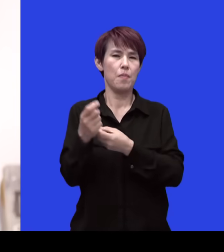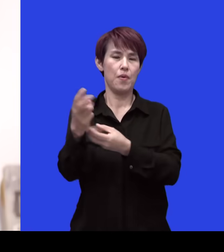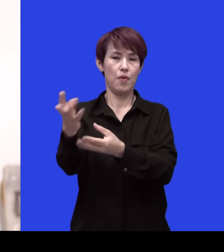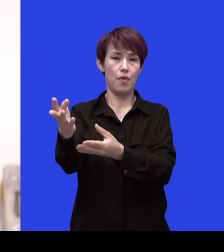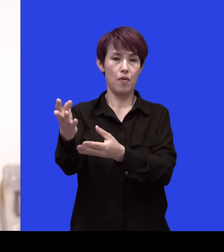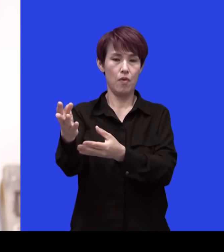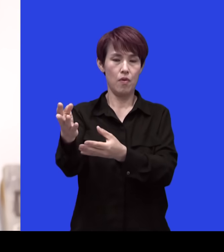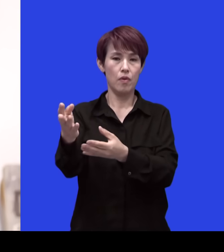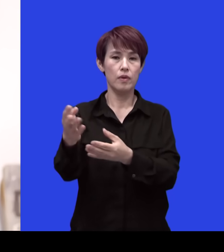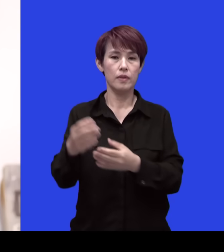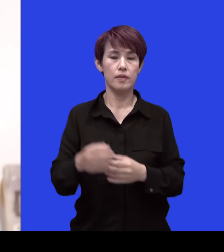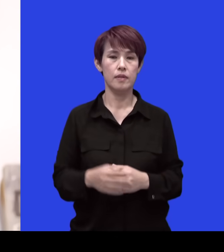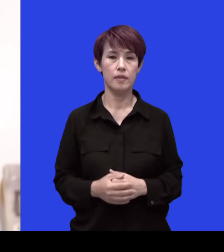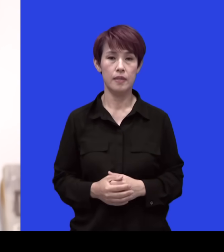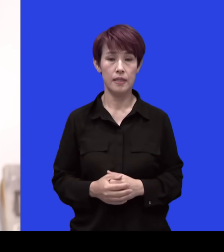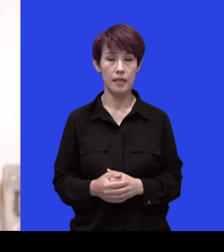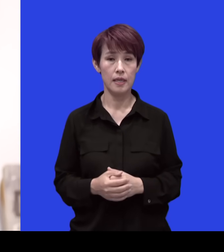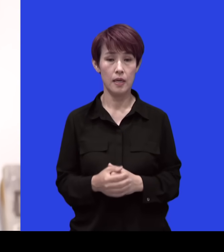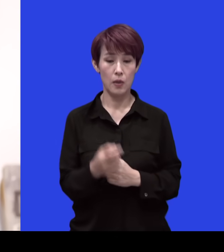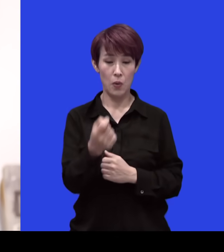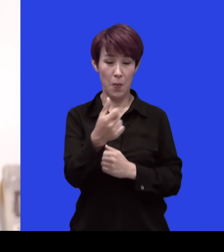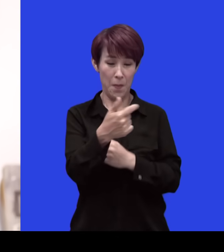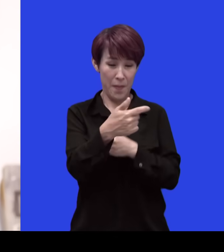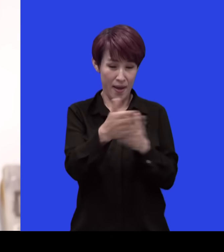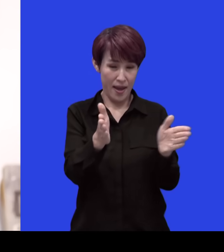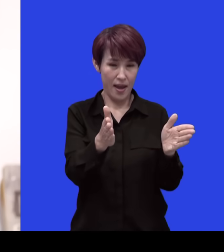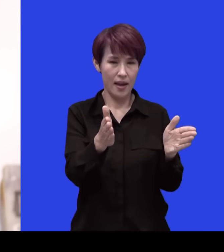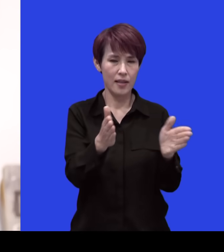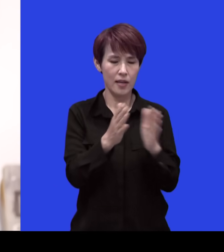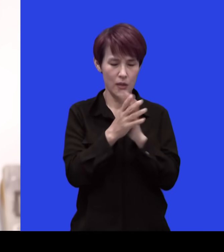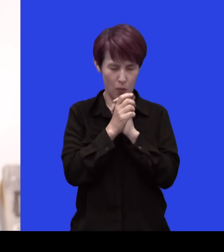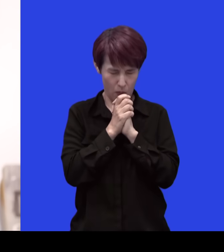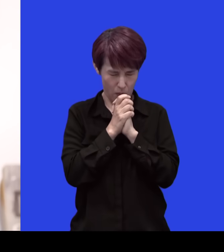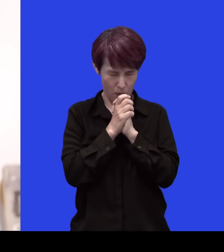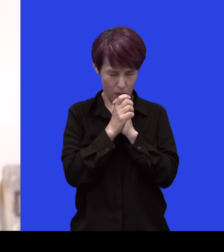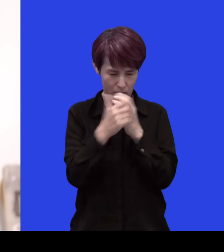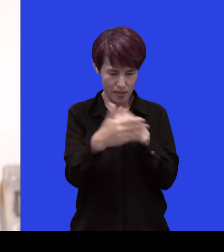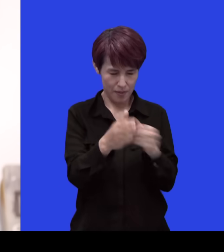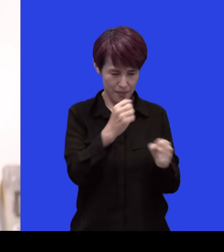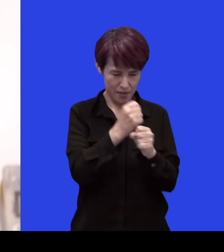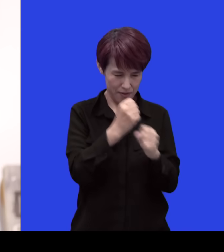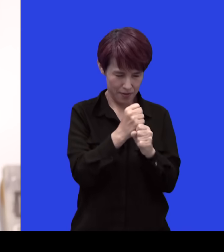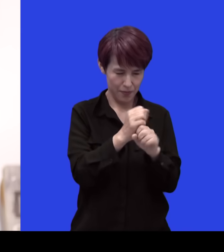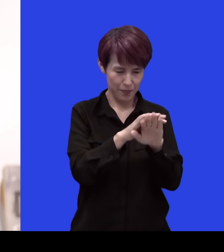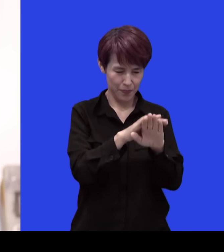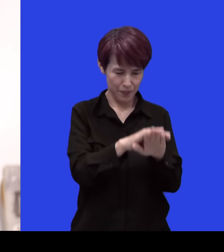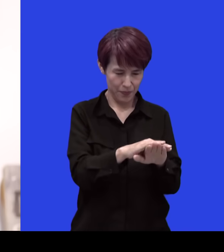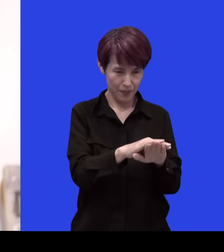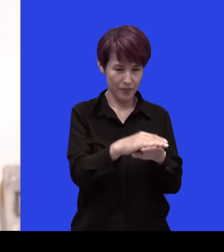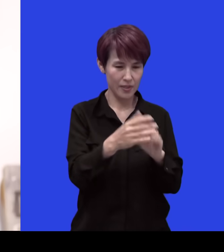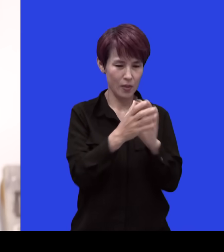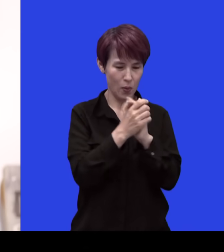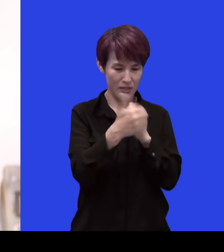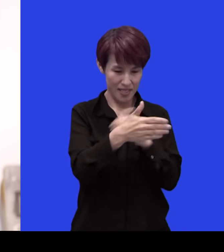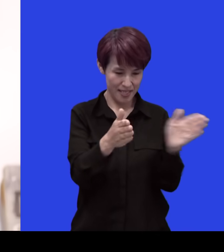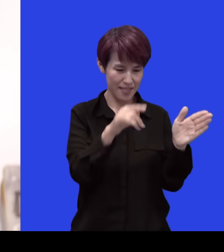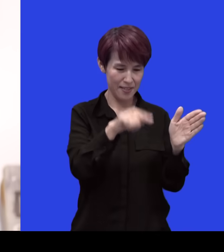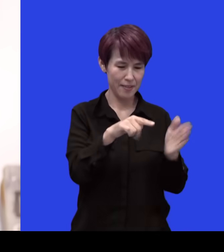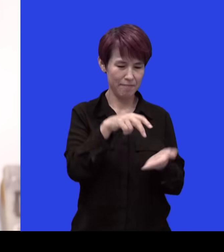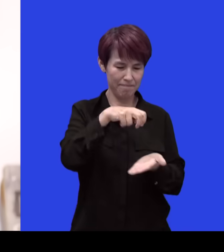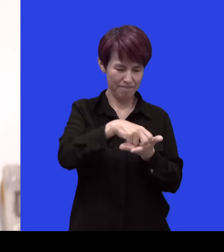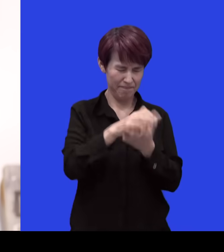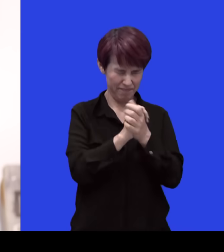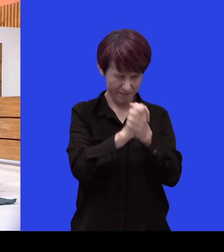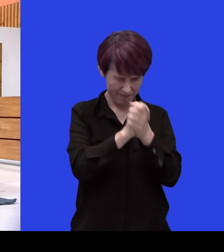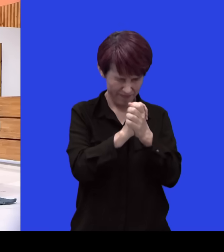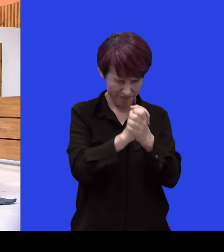근데 서재에다가 기도실을 만들어 놓고 예. 그렇게 기도를 하다가 통곡이 나고 뭐 막 미친